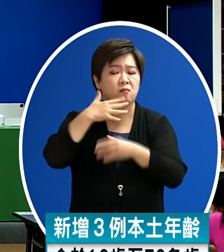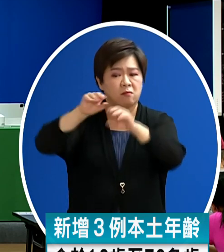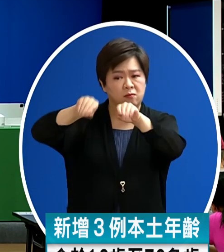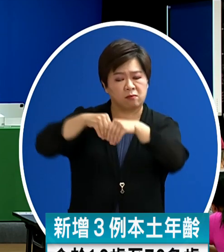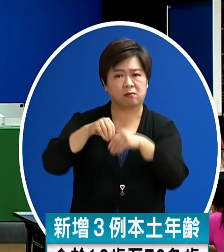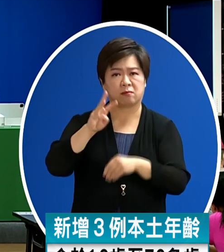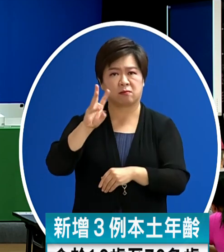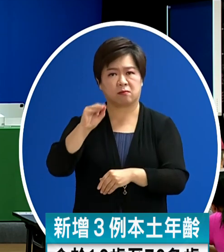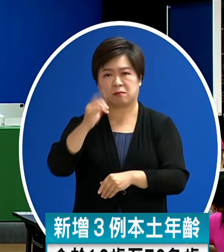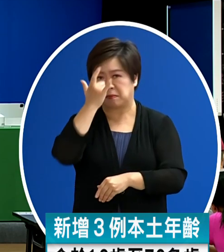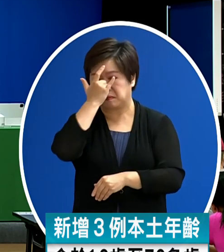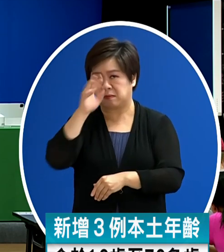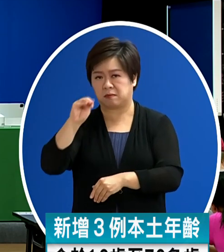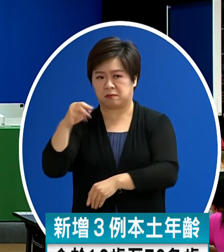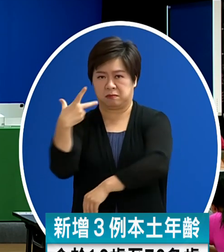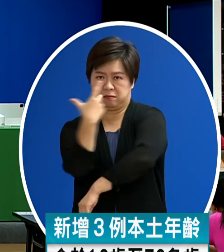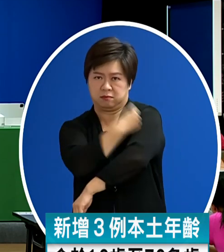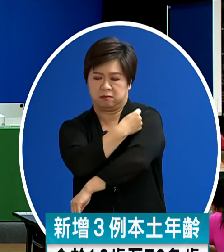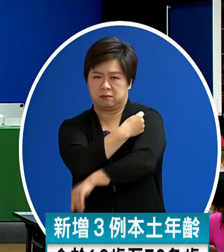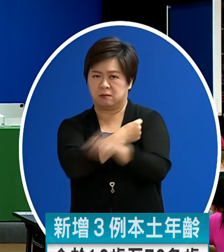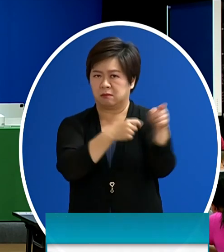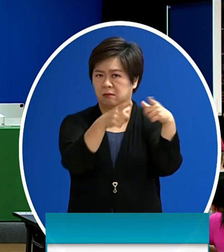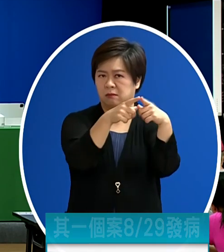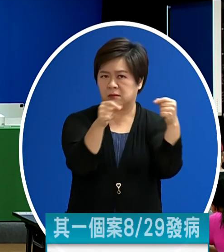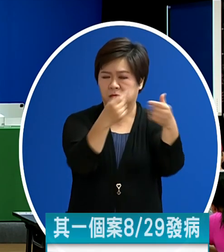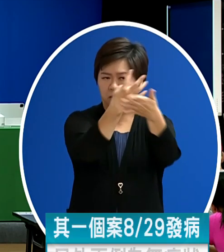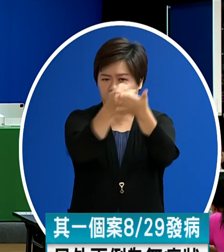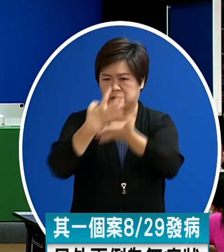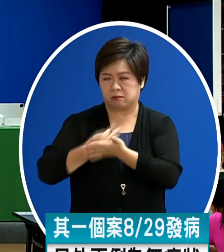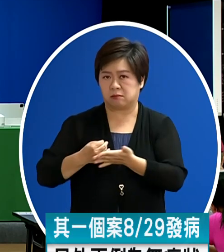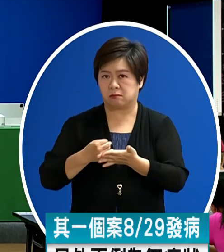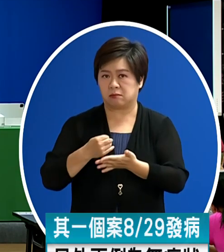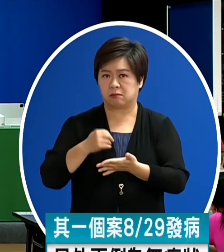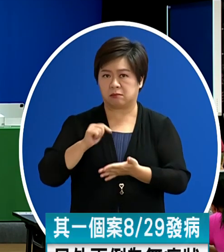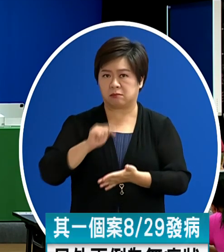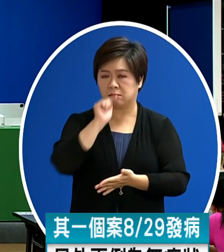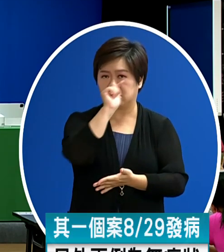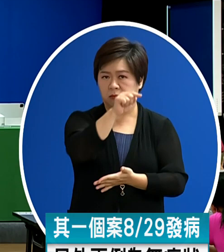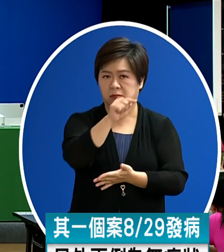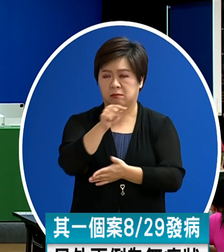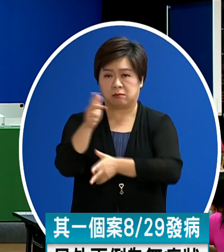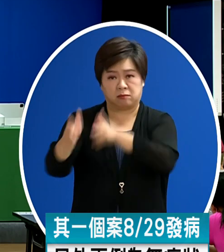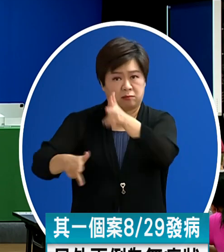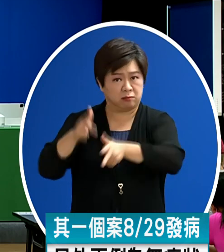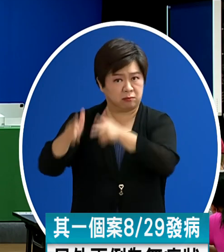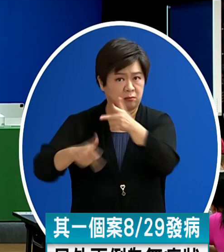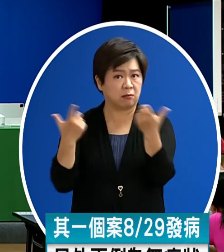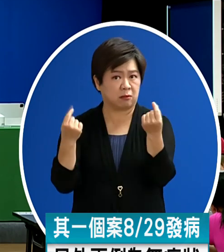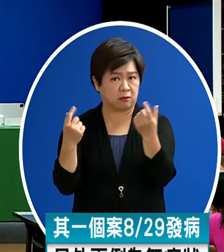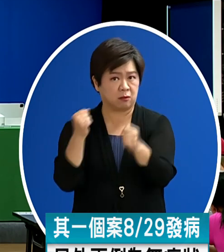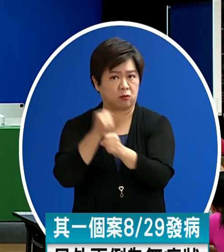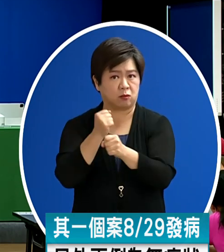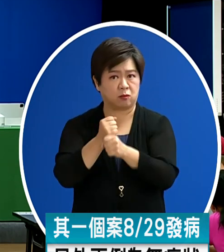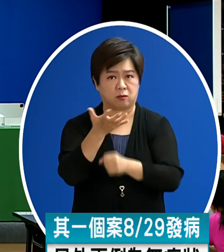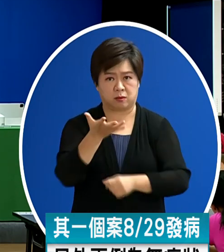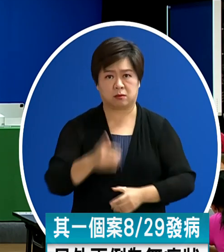纳，是不是与日本混入异物的这一批莫德纳是同一个生产厂出产